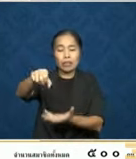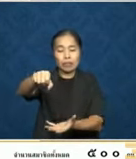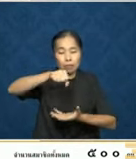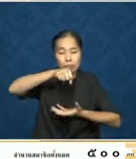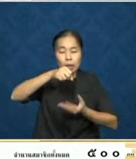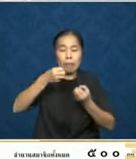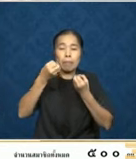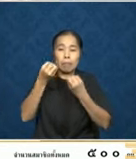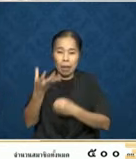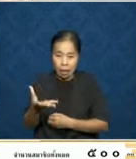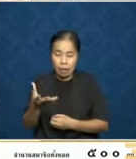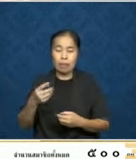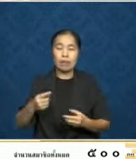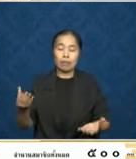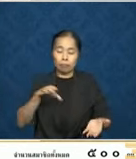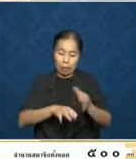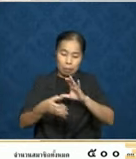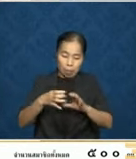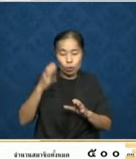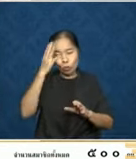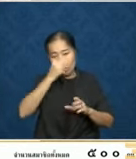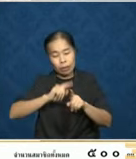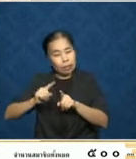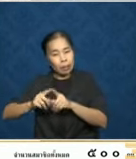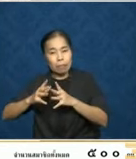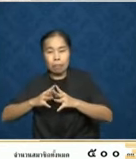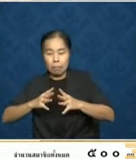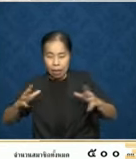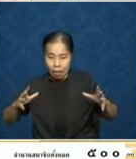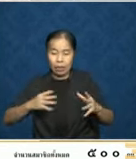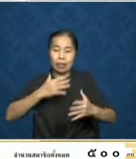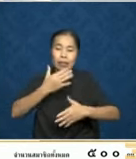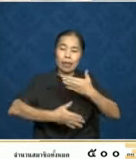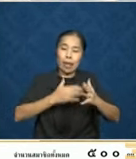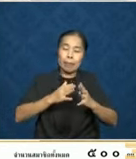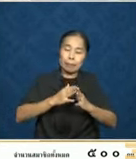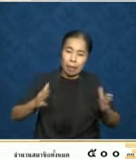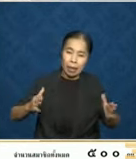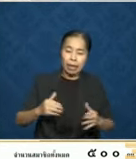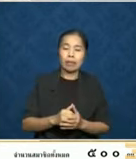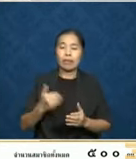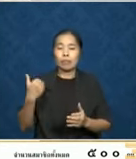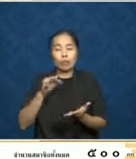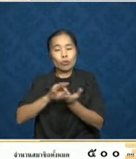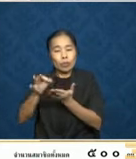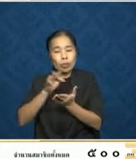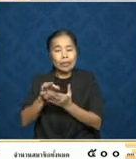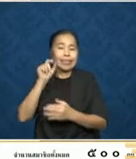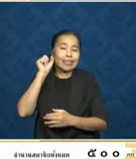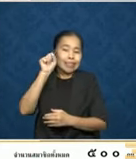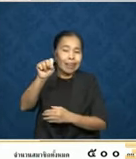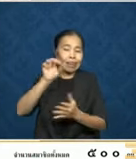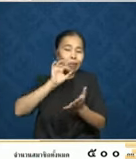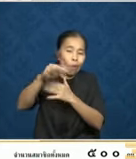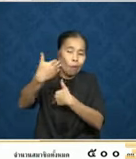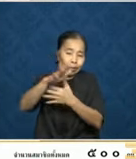ขึ้นมีการแพ็กเกจจิ้งต่างๆเยอะขึ้นมีการซื้อสินค้าออนไลน์ต่างๆเยอ